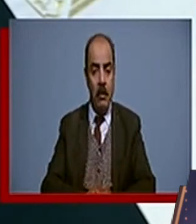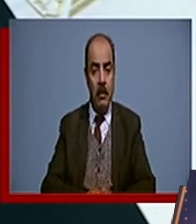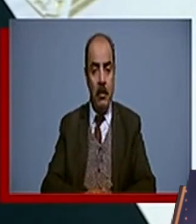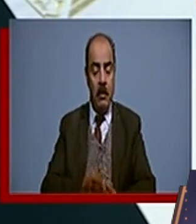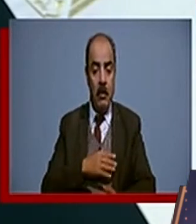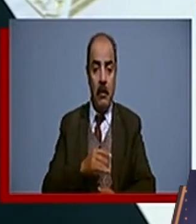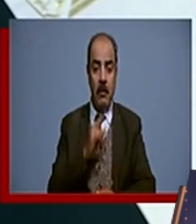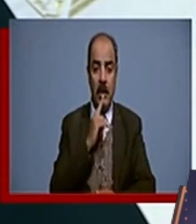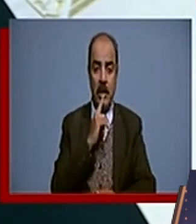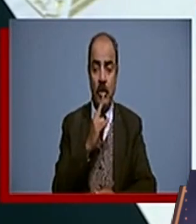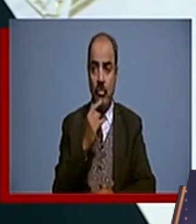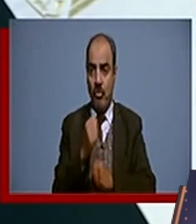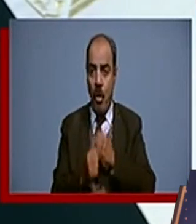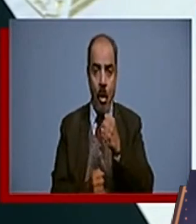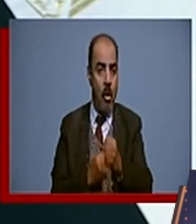10 سنوات من الجهد